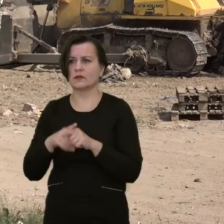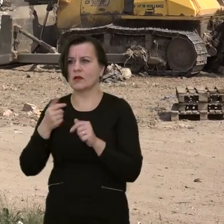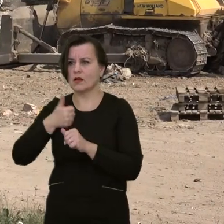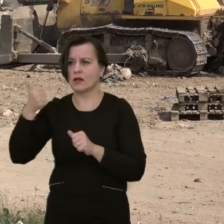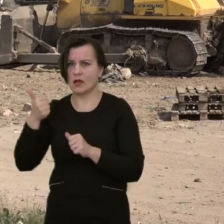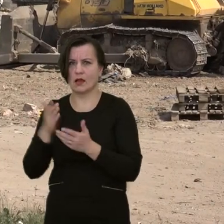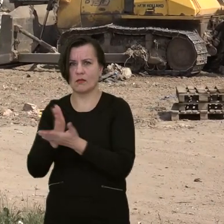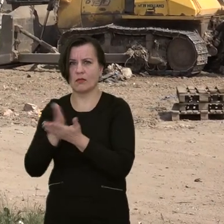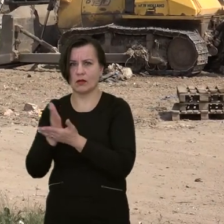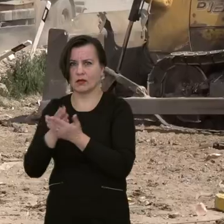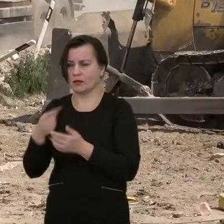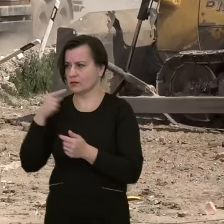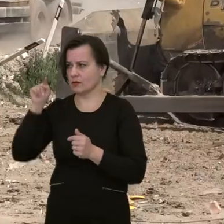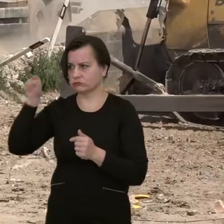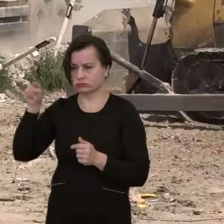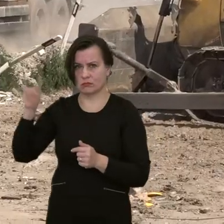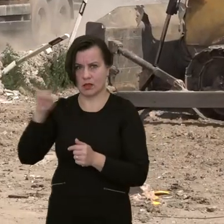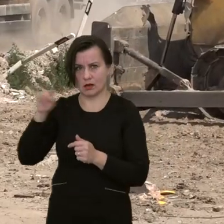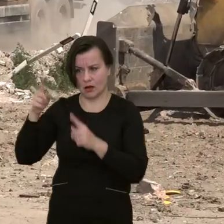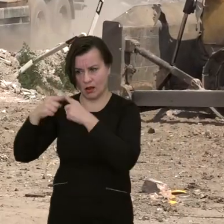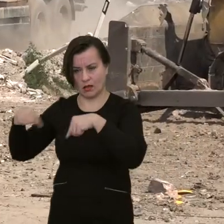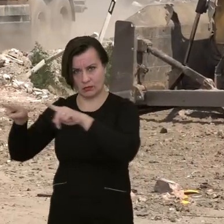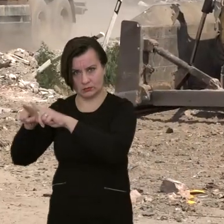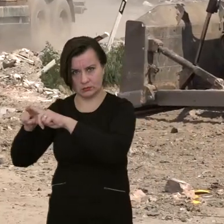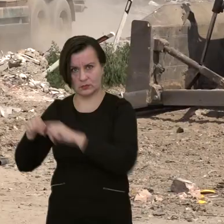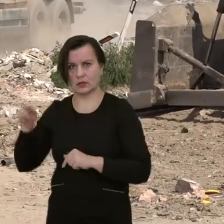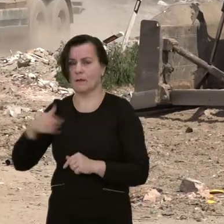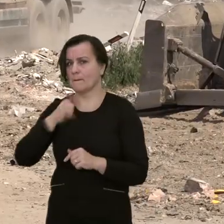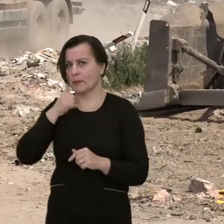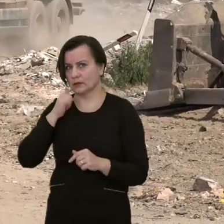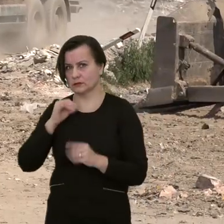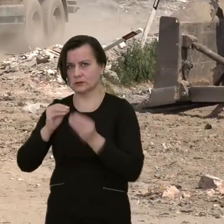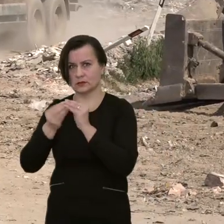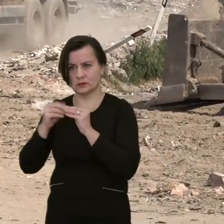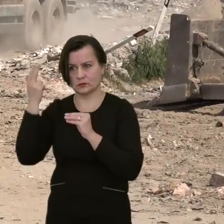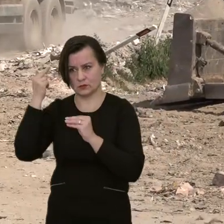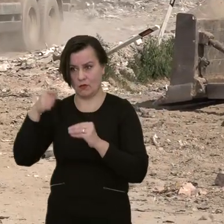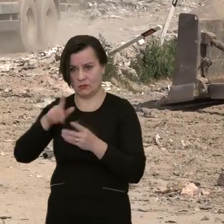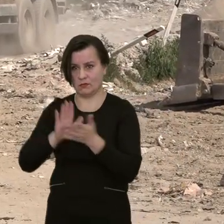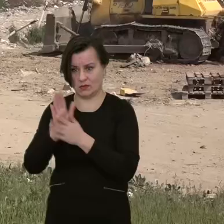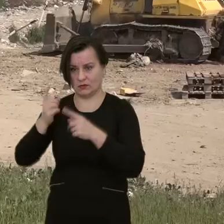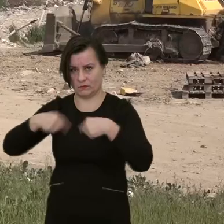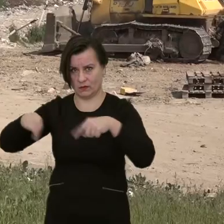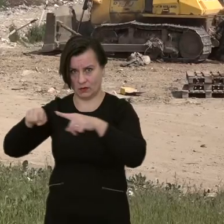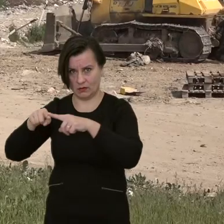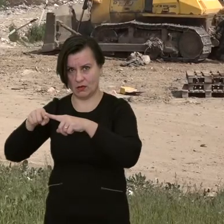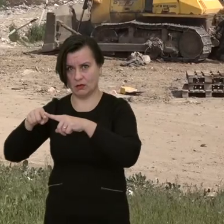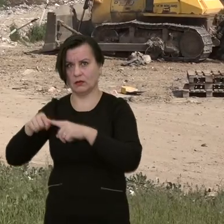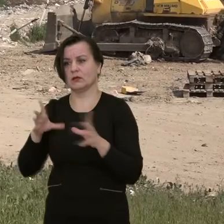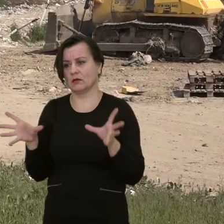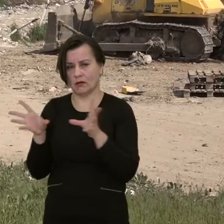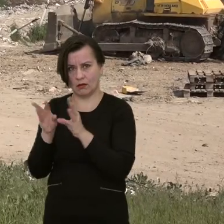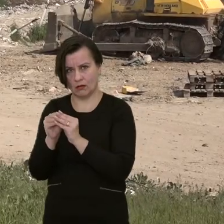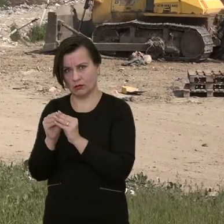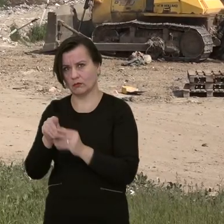atliekų tvarkymo paminėjo Marijampolės apskritį. Tikrai bandysim tartis su mūsų Kauno regiono atliekų